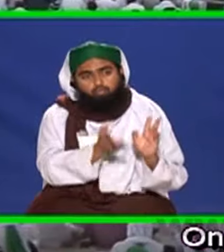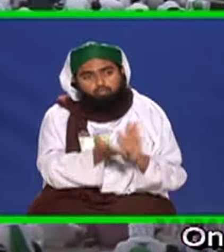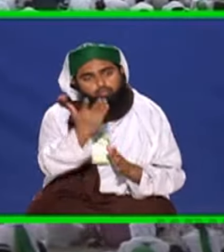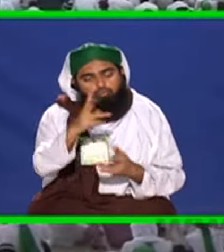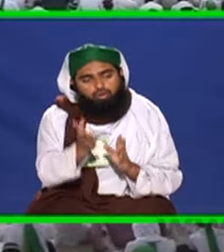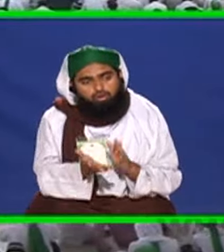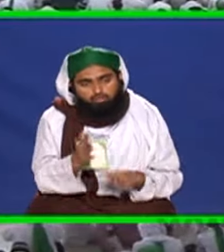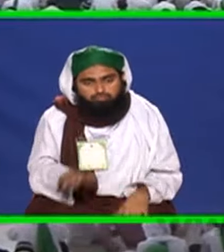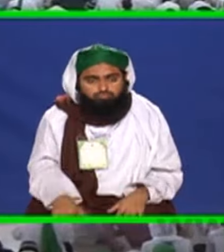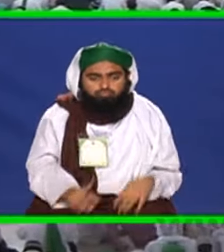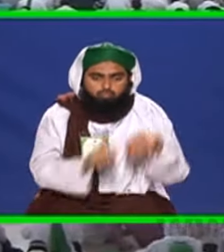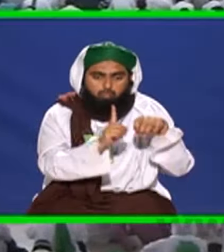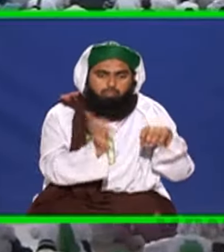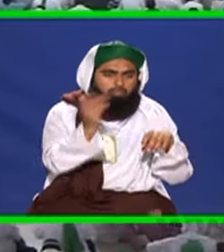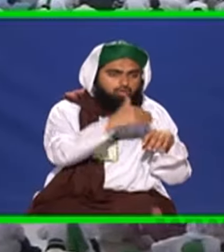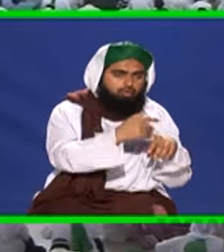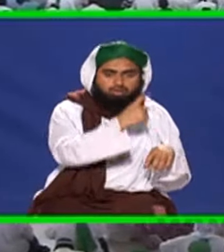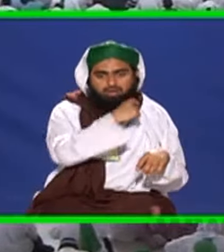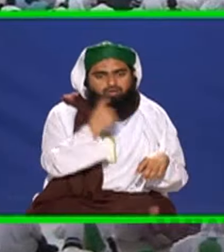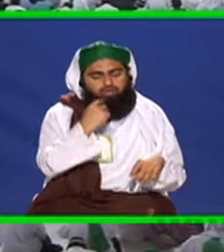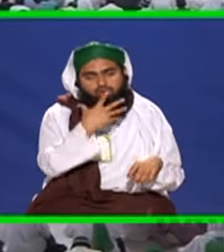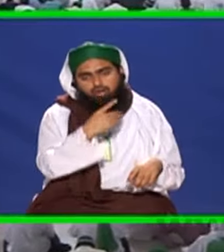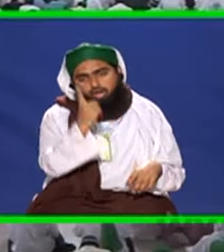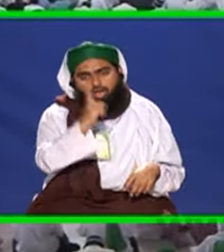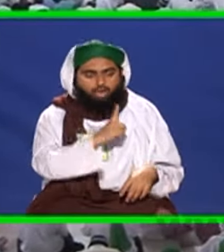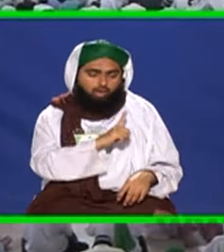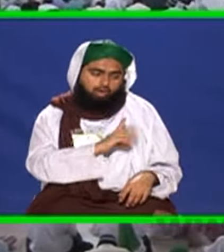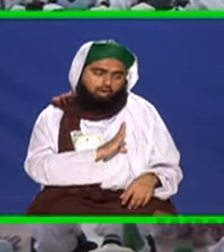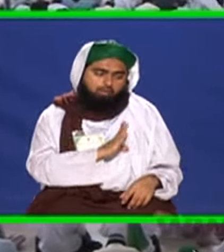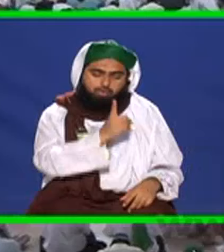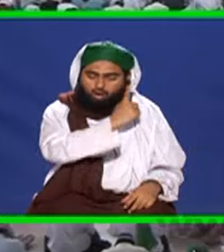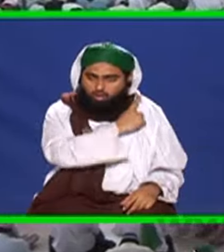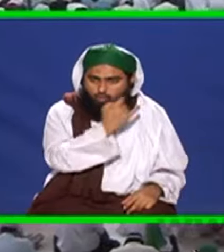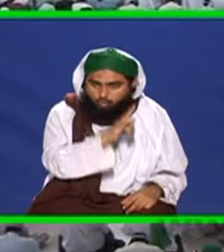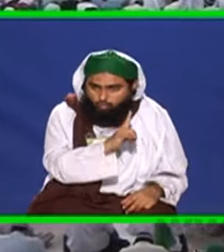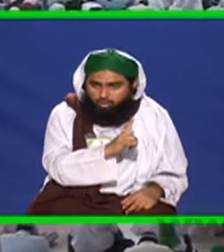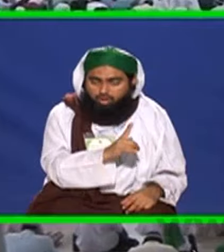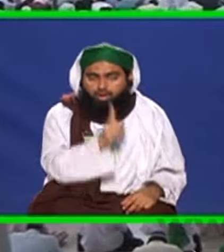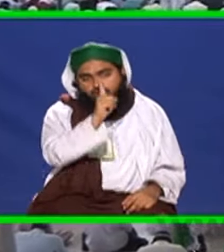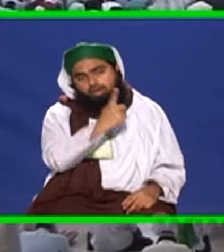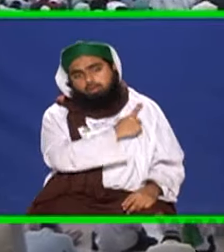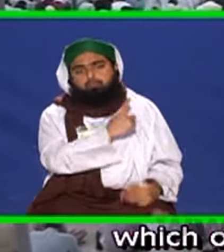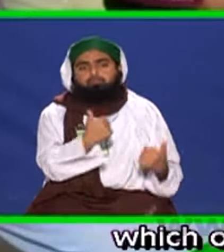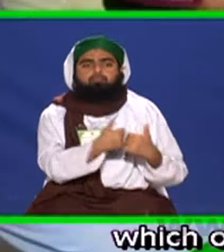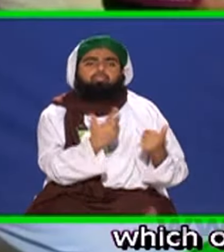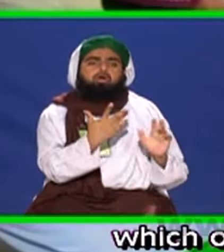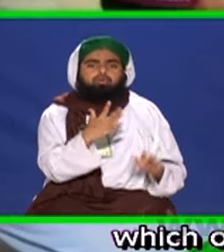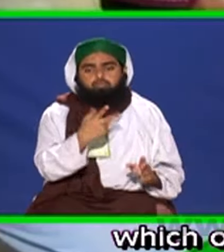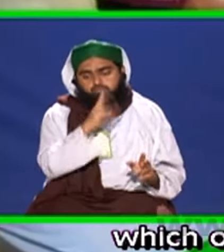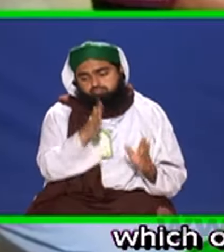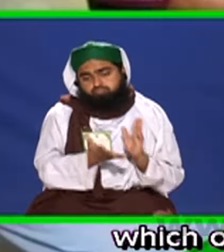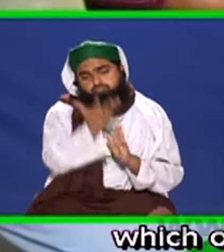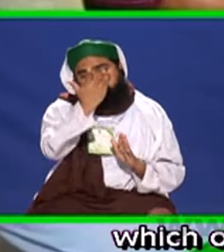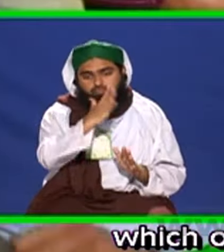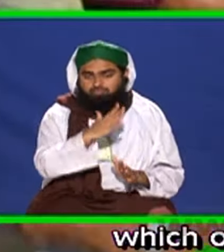گناہ، وہاں ایک بار داڑھی منڈائی تو ایک لاکھ مرتبہ گویا آپ نے معاذ اللہ. سوچ بھی نہیں سکتے کہ زندگی میں